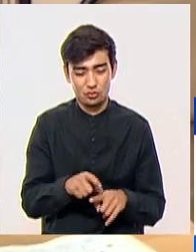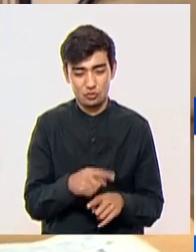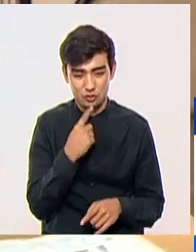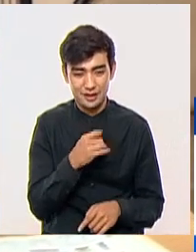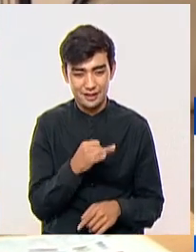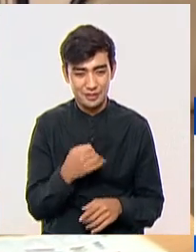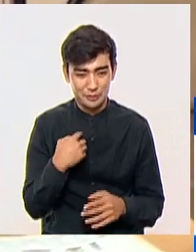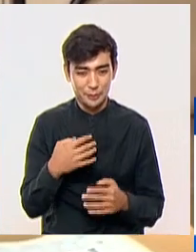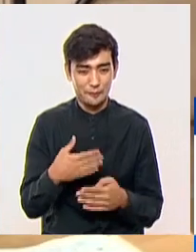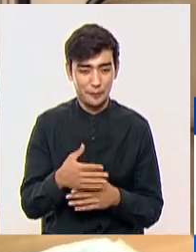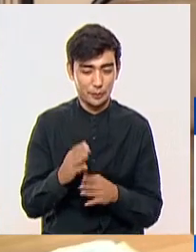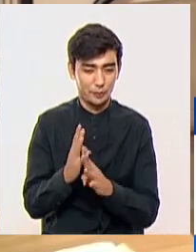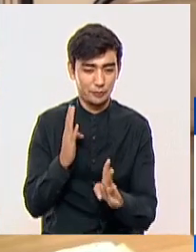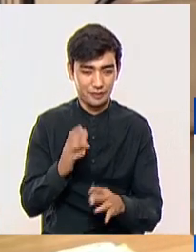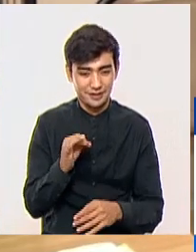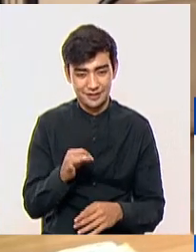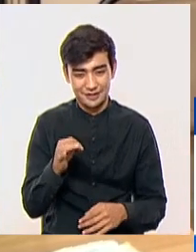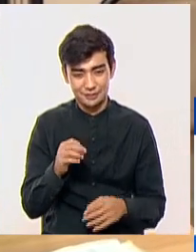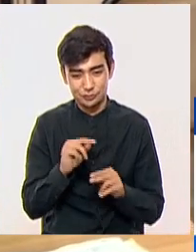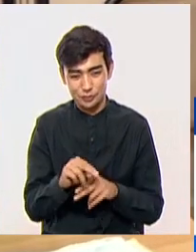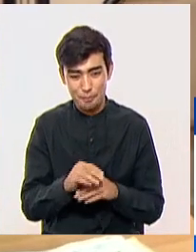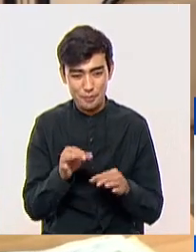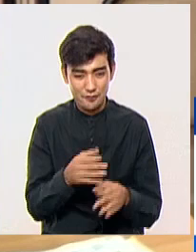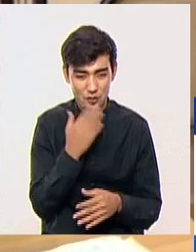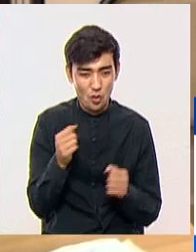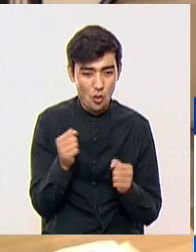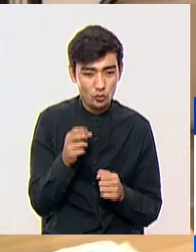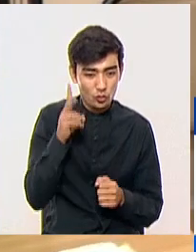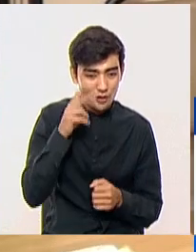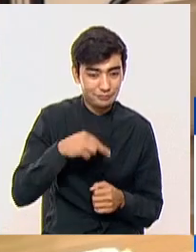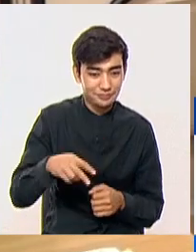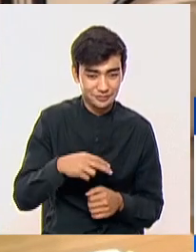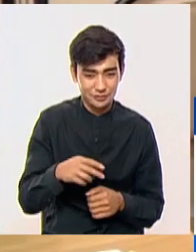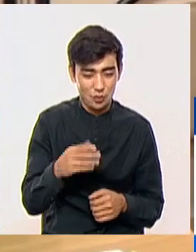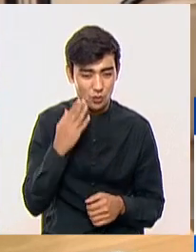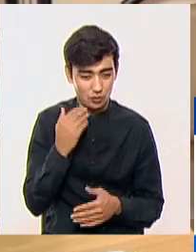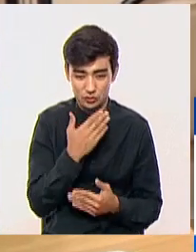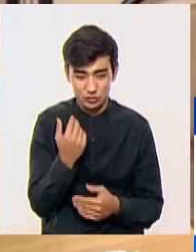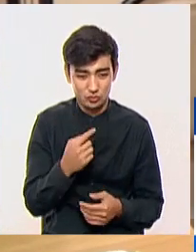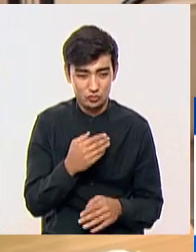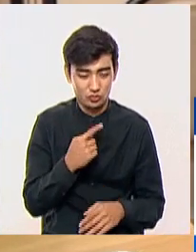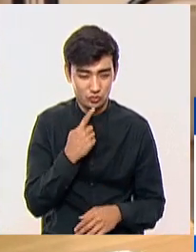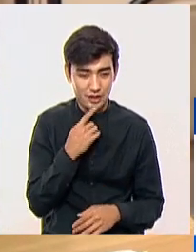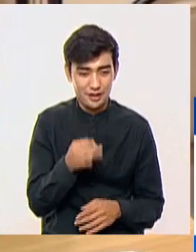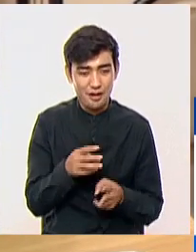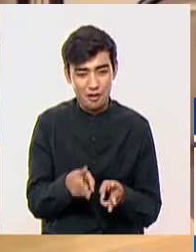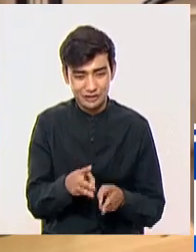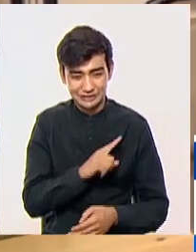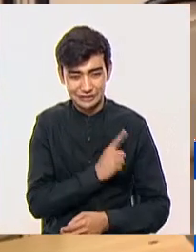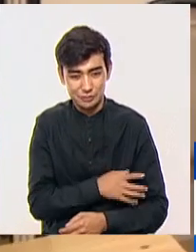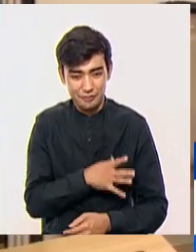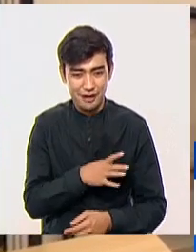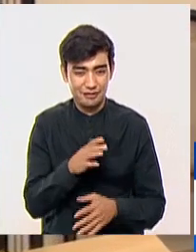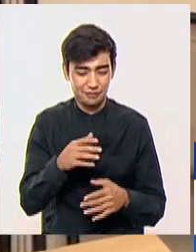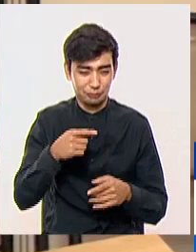шымылдық қана бөліп тұр. Сабақ өткізуге мүлдем жағдай жасалмаған. Суықта дәретханаға шығудың өзі оңай емес. Кейде отты көп жаққанда ыстықтан